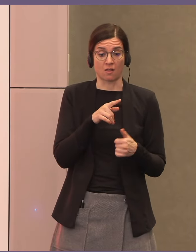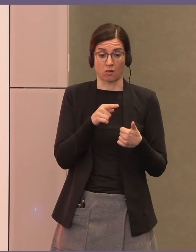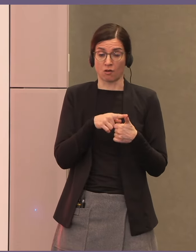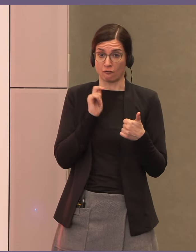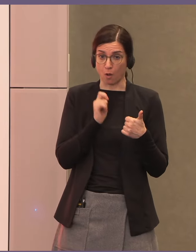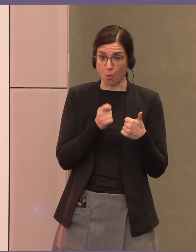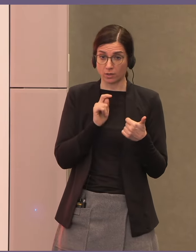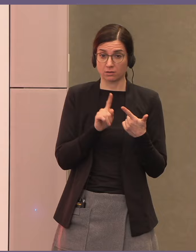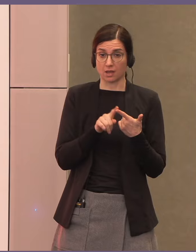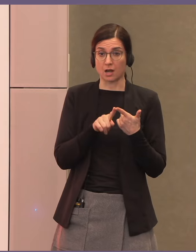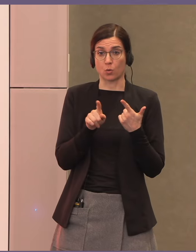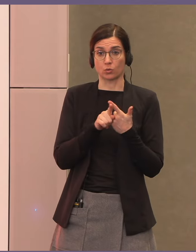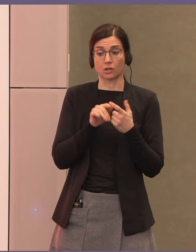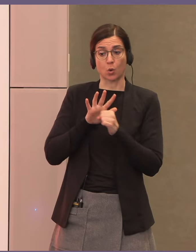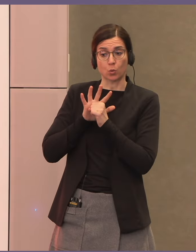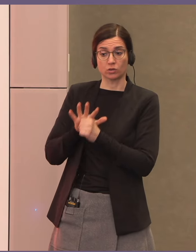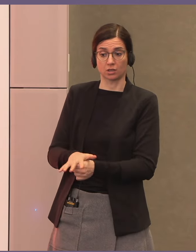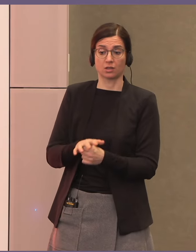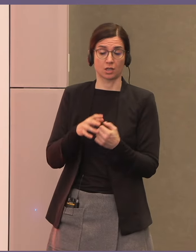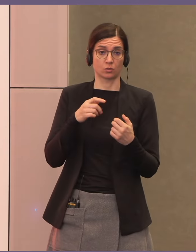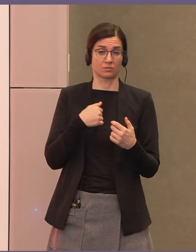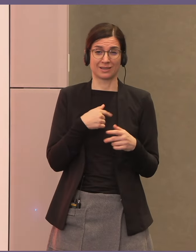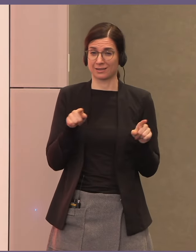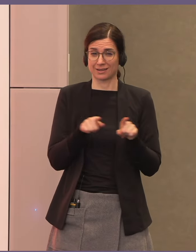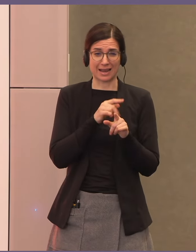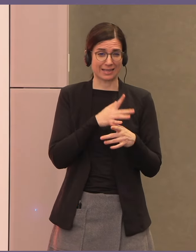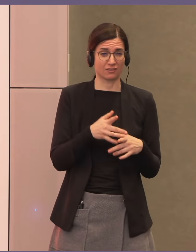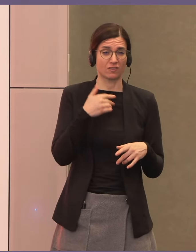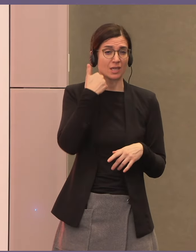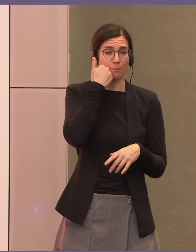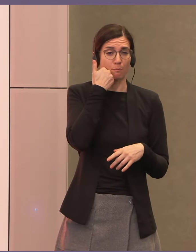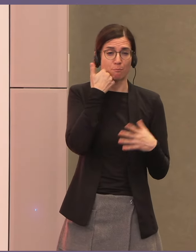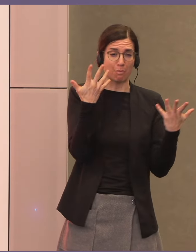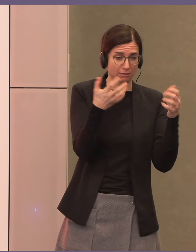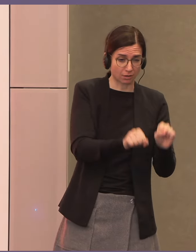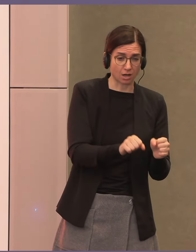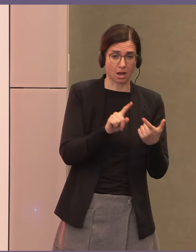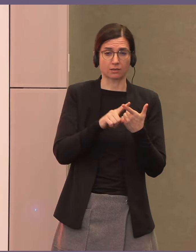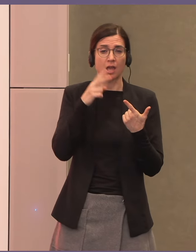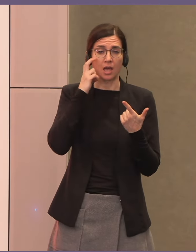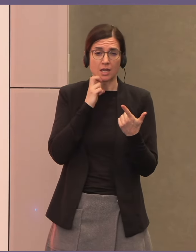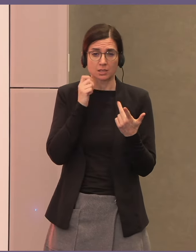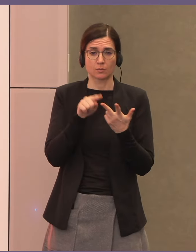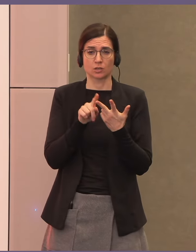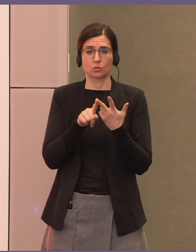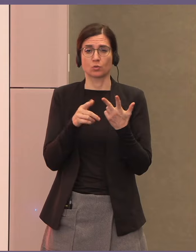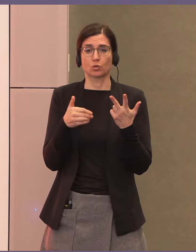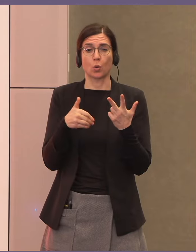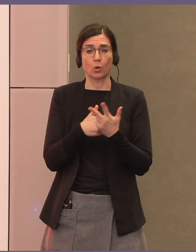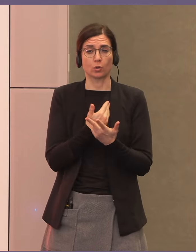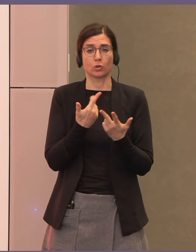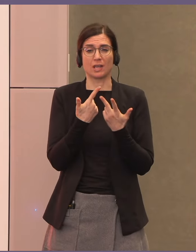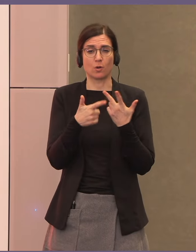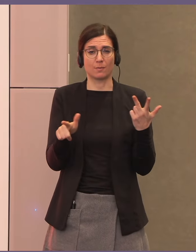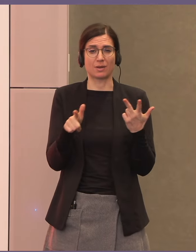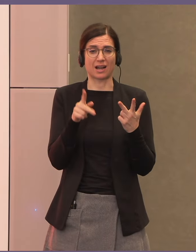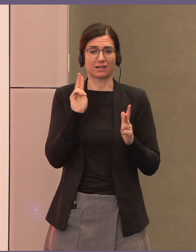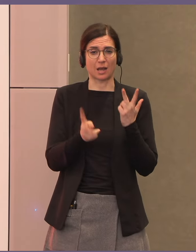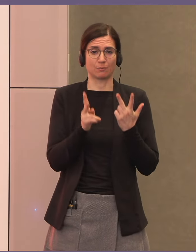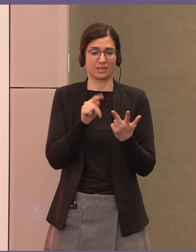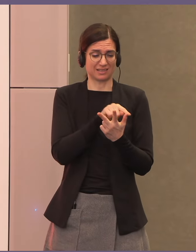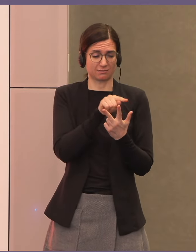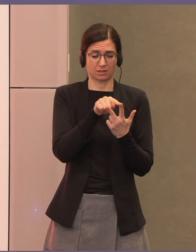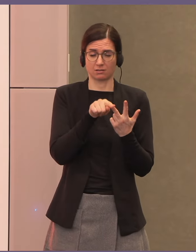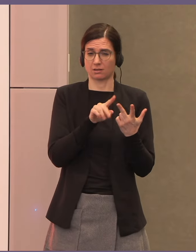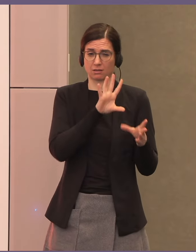wie das Patriarchat der Rassismus und den Rassismus und den neoliberalen Kapitalismus gleichzeitig